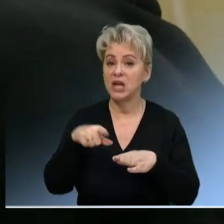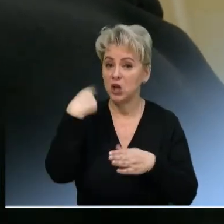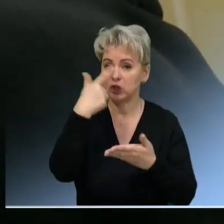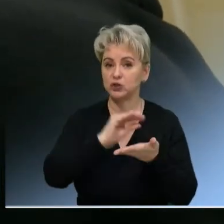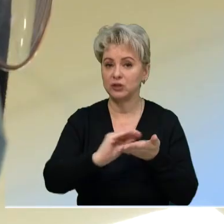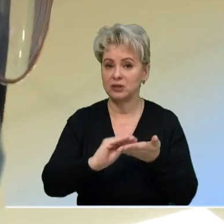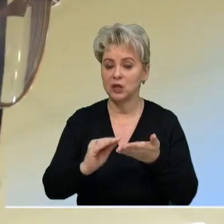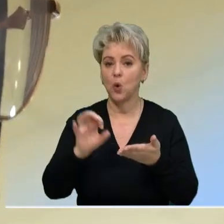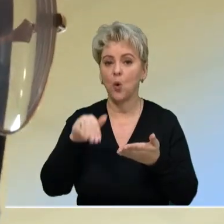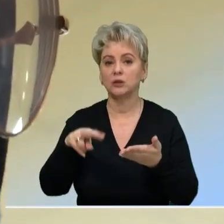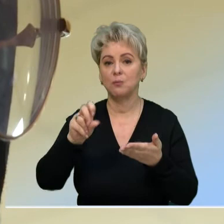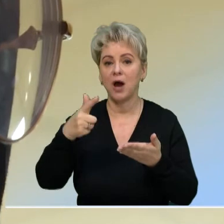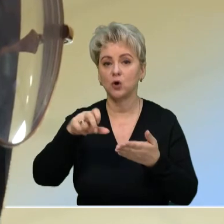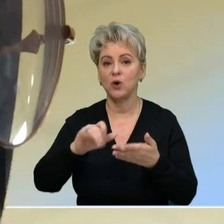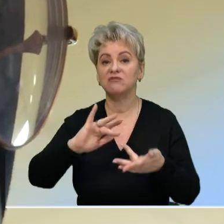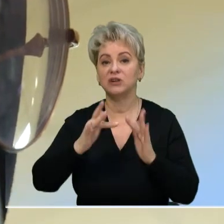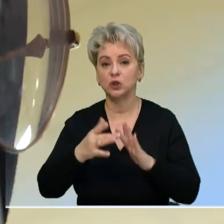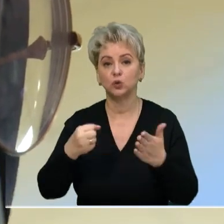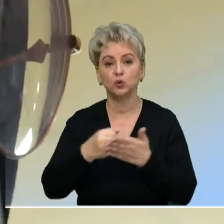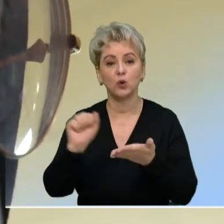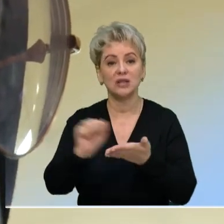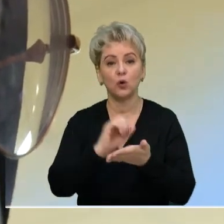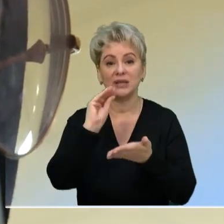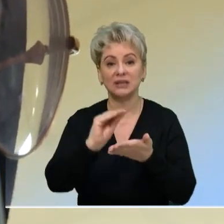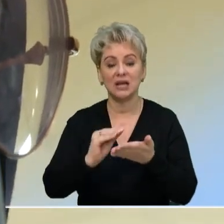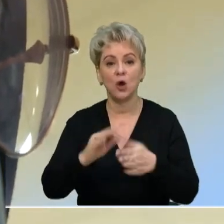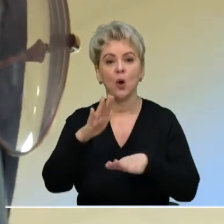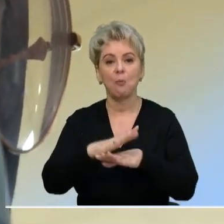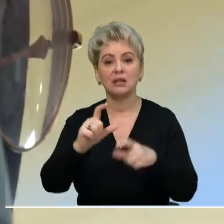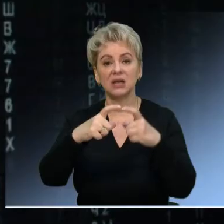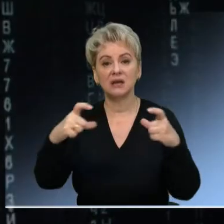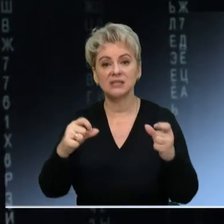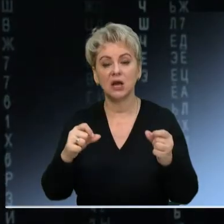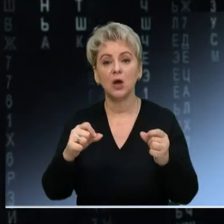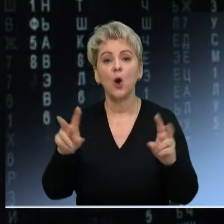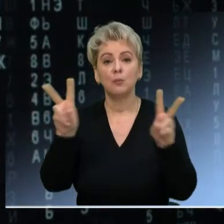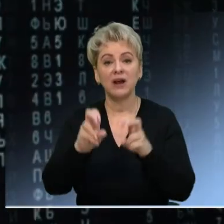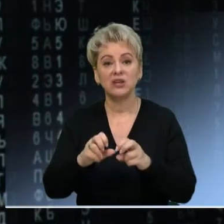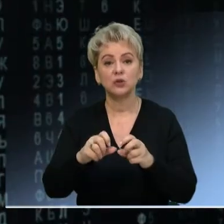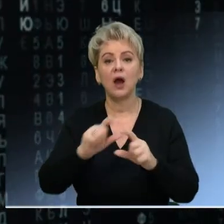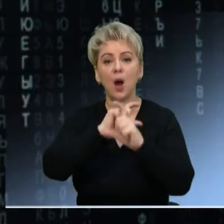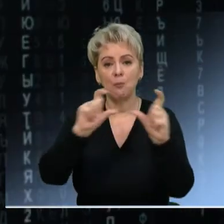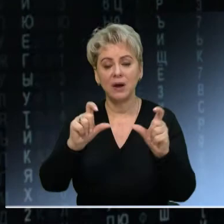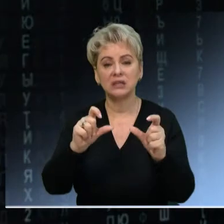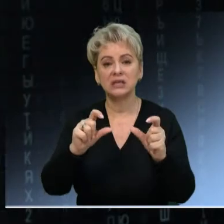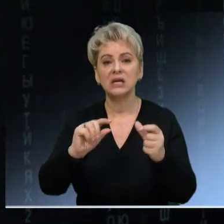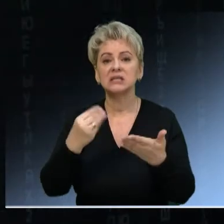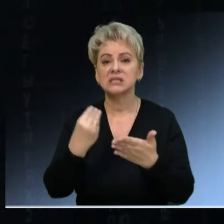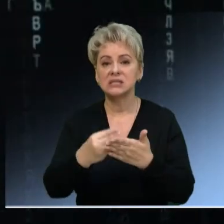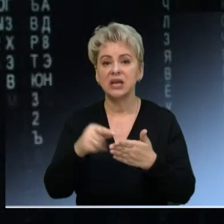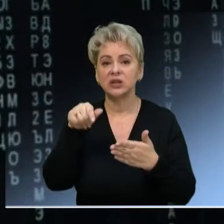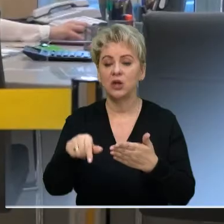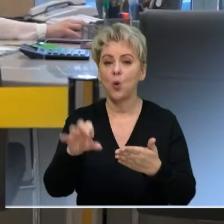личные данные. От паролей в соцсетях до документов и данных банковских карт. Согласно исследованию антивирусной компании, цены на такие